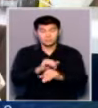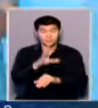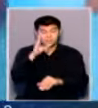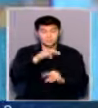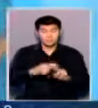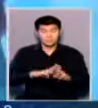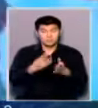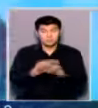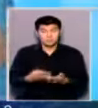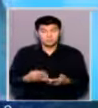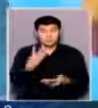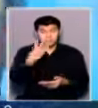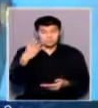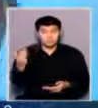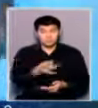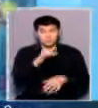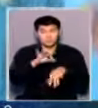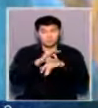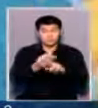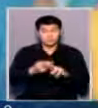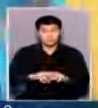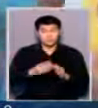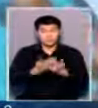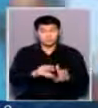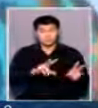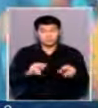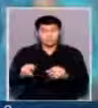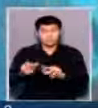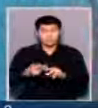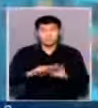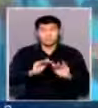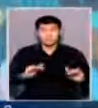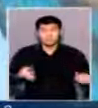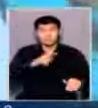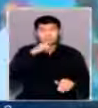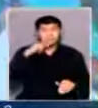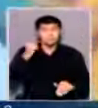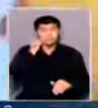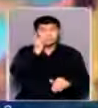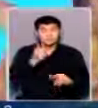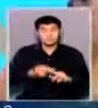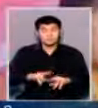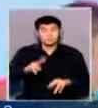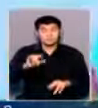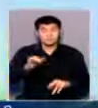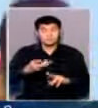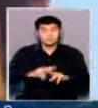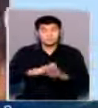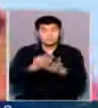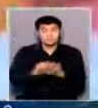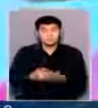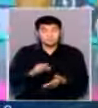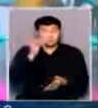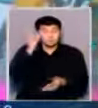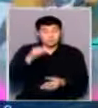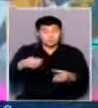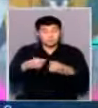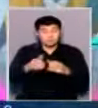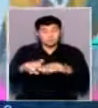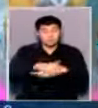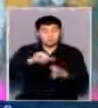мүмкін. Осымен үшінші мәрте өткізілген бақытты бала байқауына биыл Ресей, Украина, Польша, Әзірбайжан және Грекия елінен